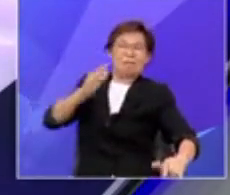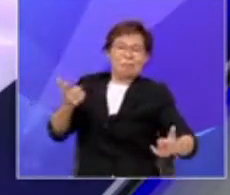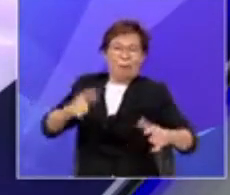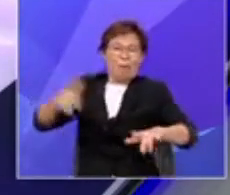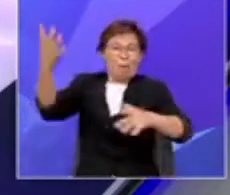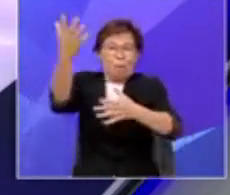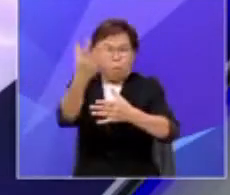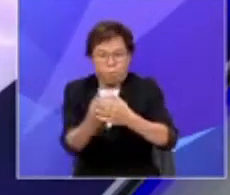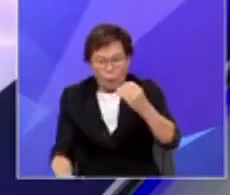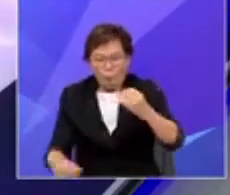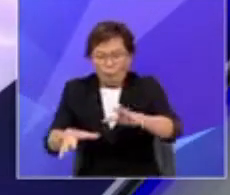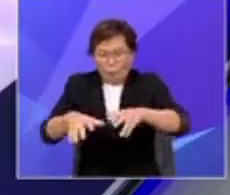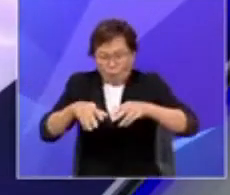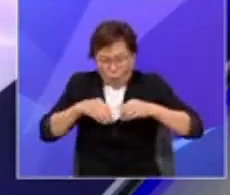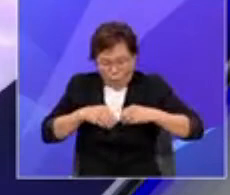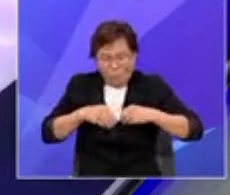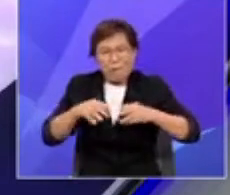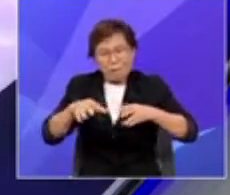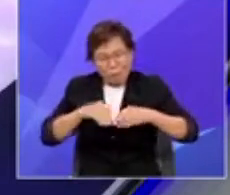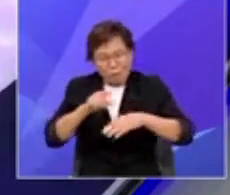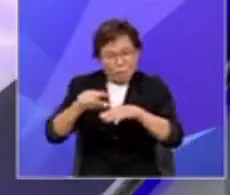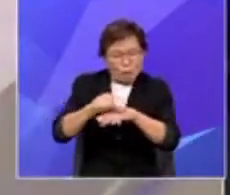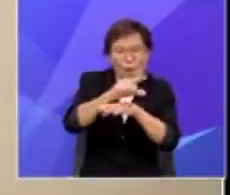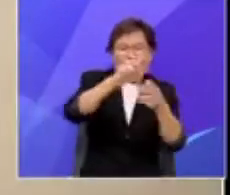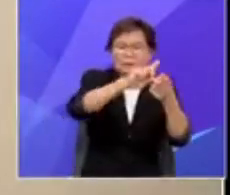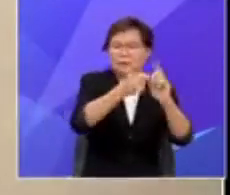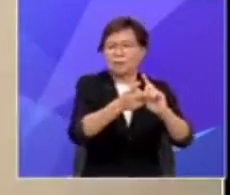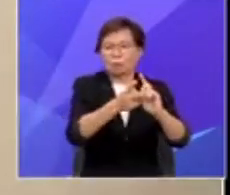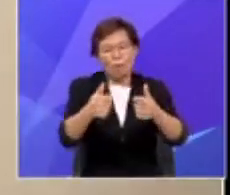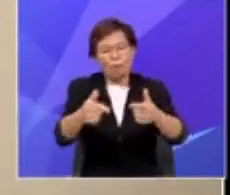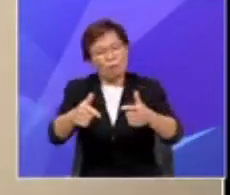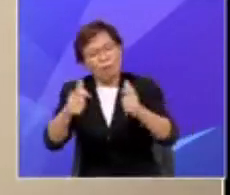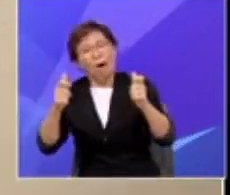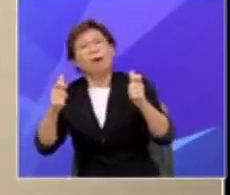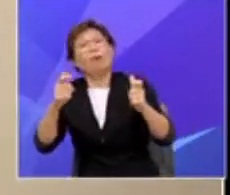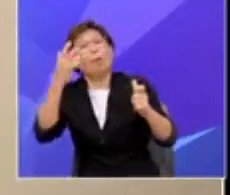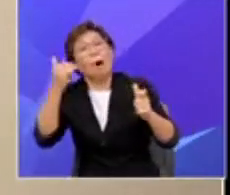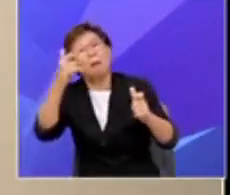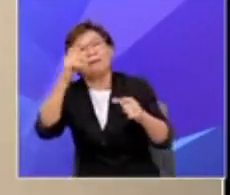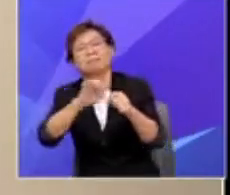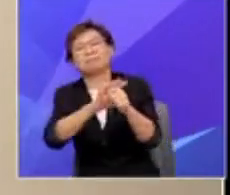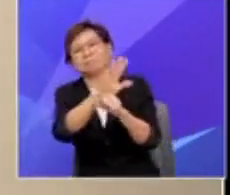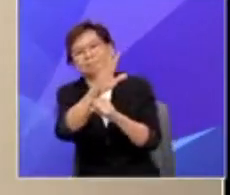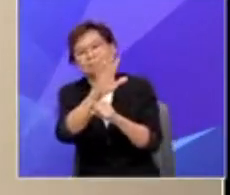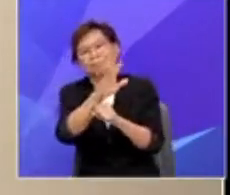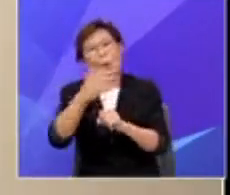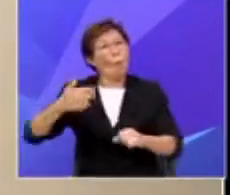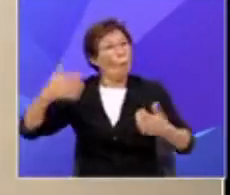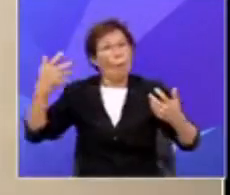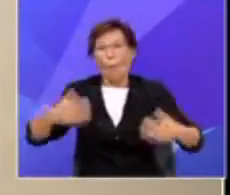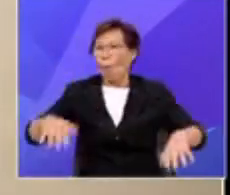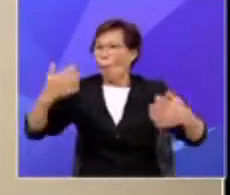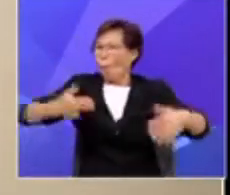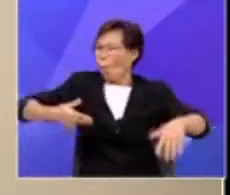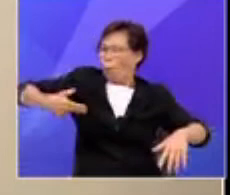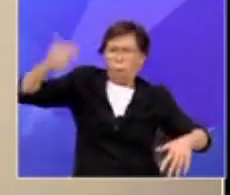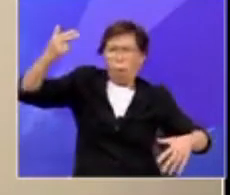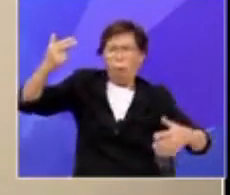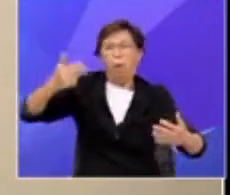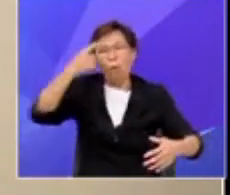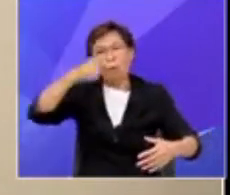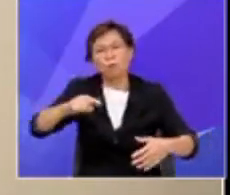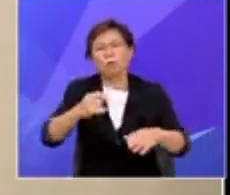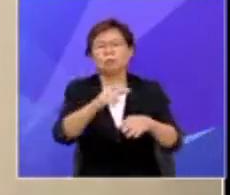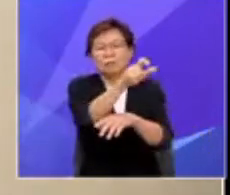penerapan penerimaan dan penggunaan diesel dipercepatkan secara Hype bukan